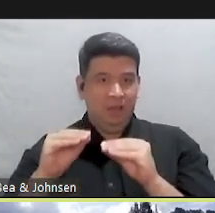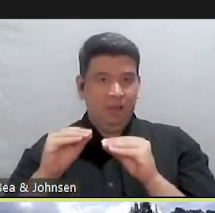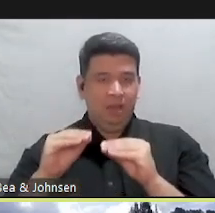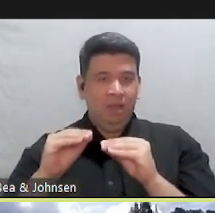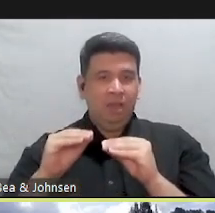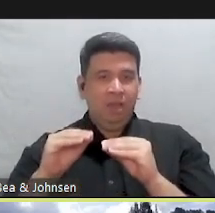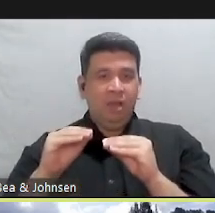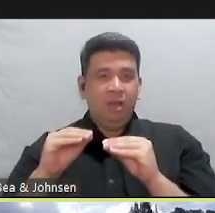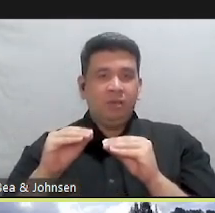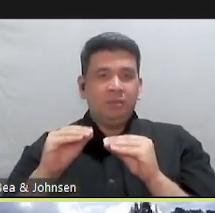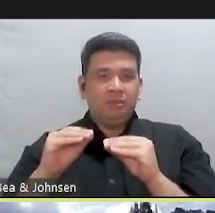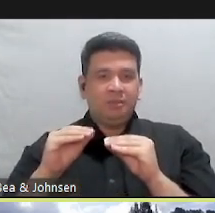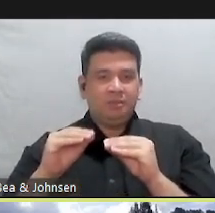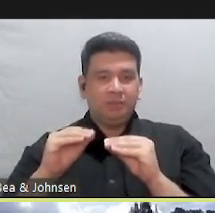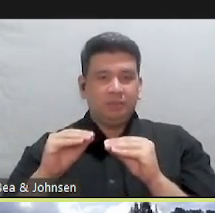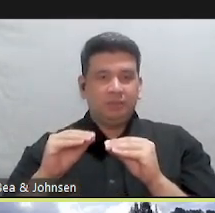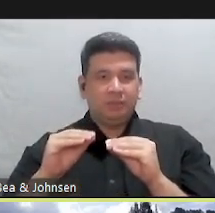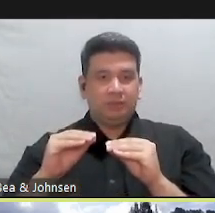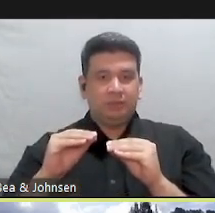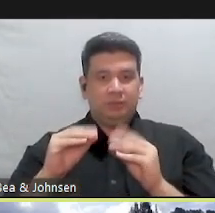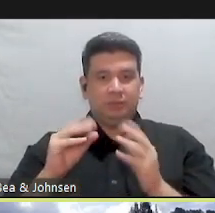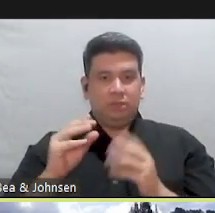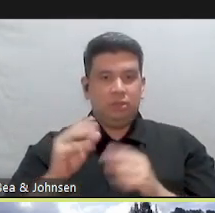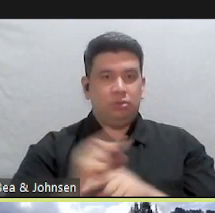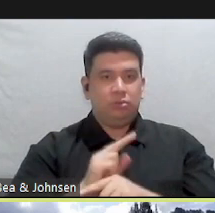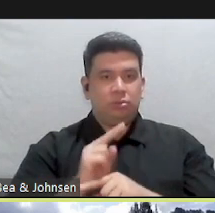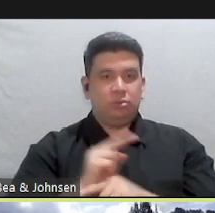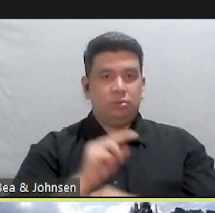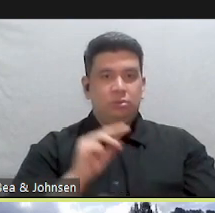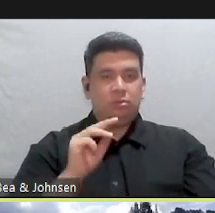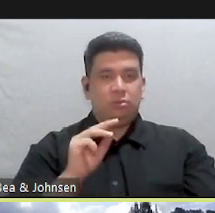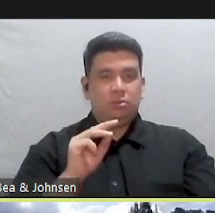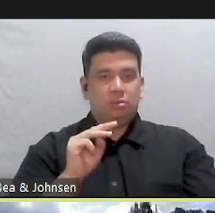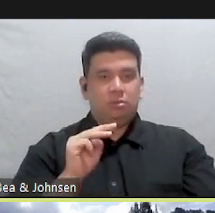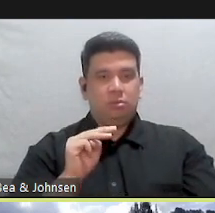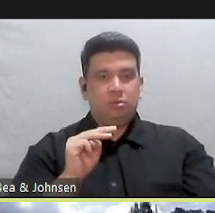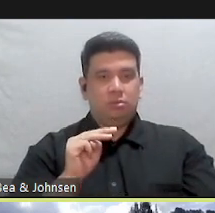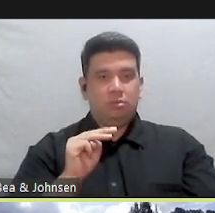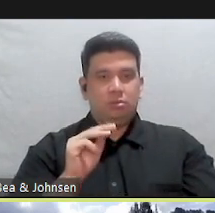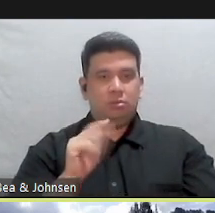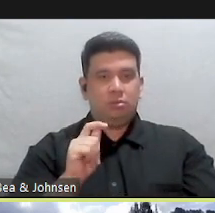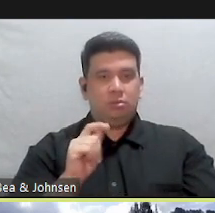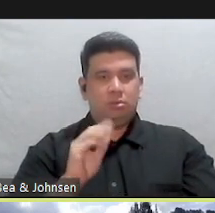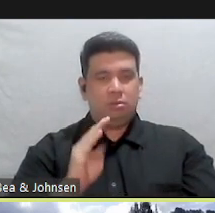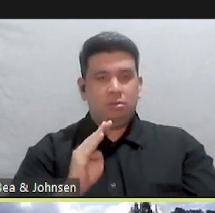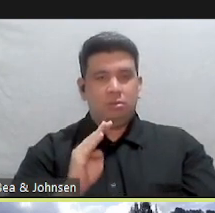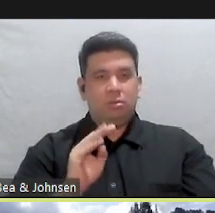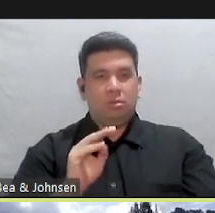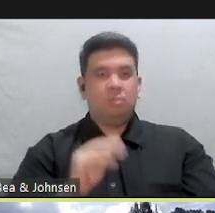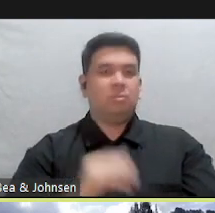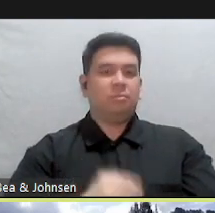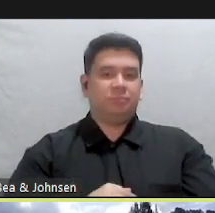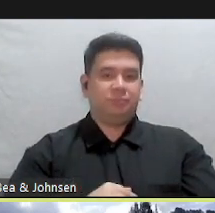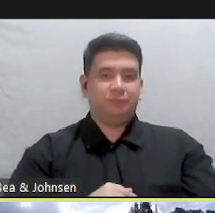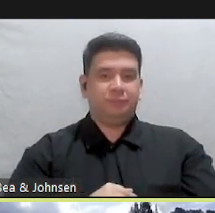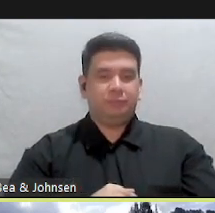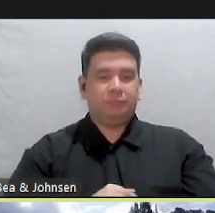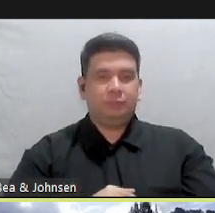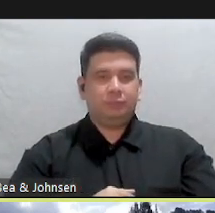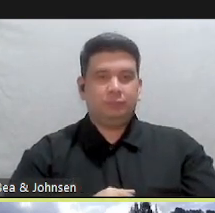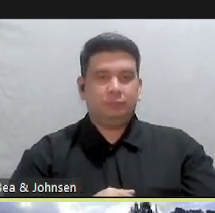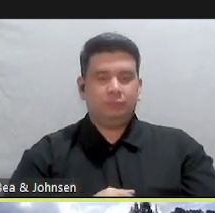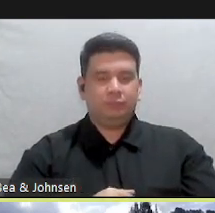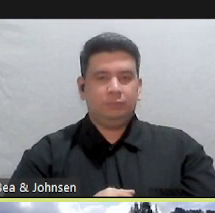teaching in the mother tongue, ano, or iba yung pangalan niya sa ano, no, content and pedagogy in the mother